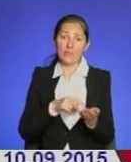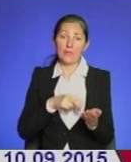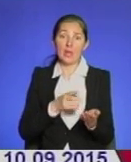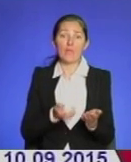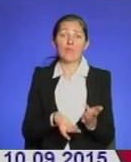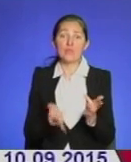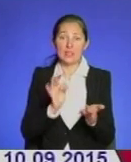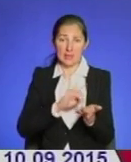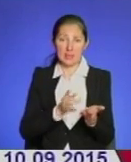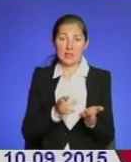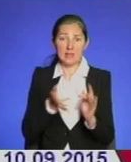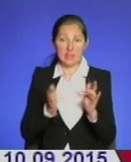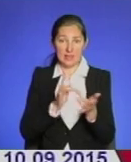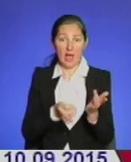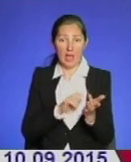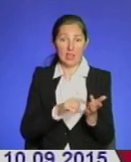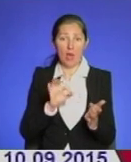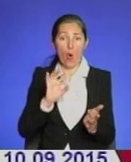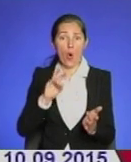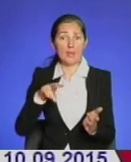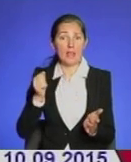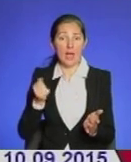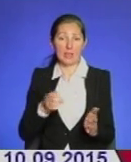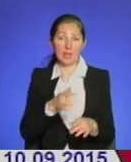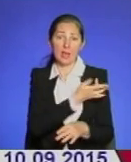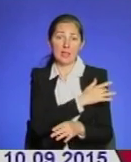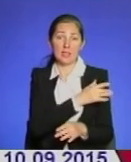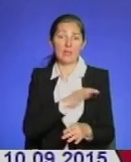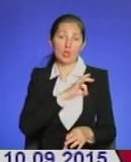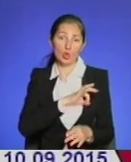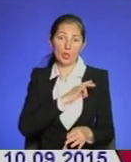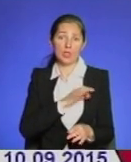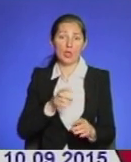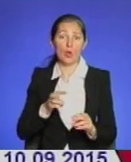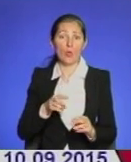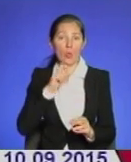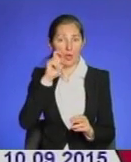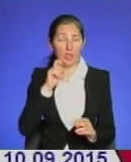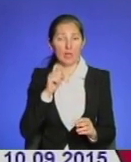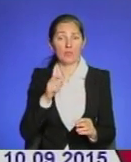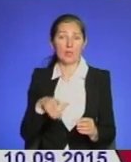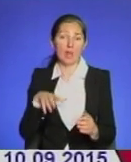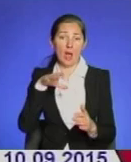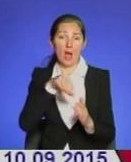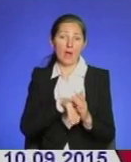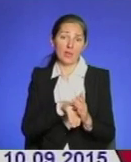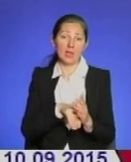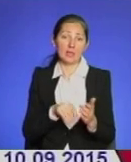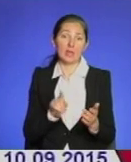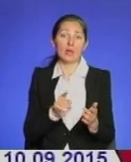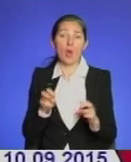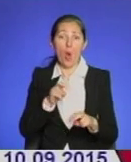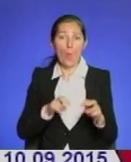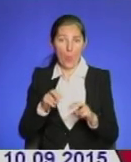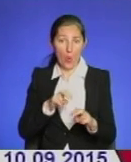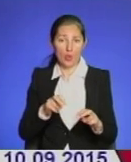онлайн-сервісу Міністерства юстиції України, вибрати вид запису, внести критерії пошуку та здійснити оплату платіжною карткою